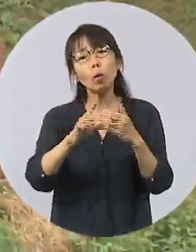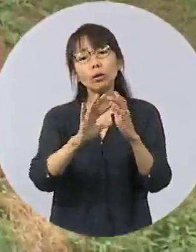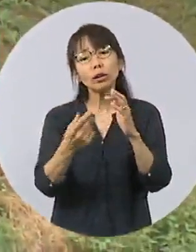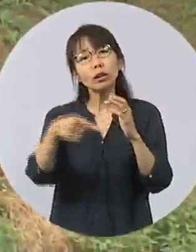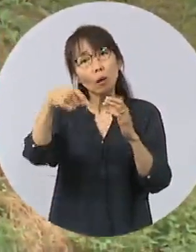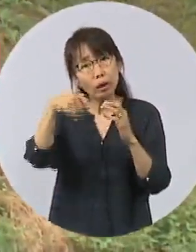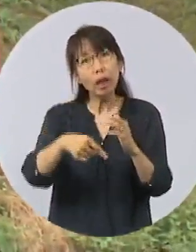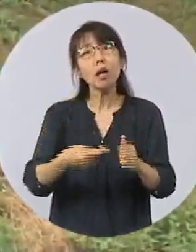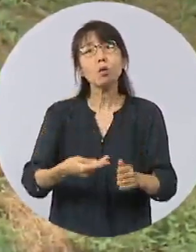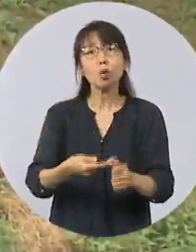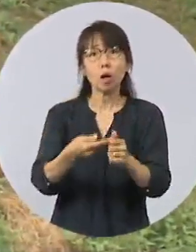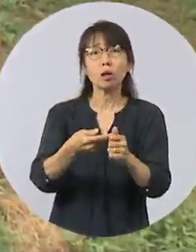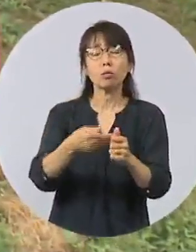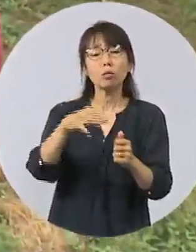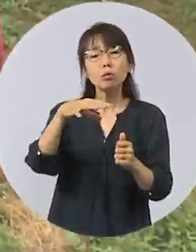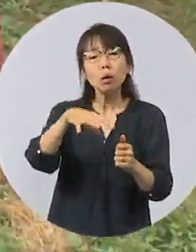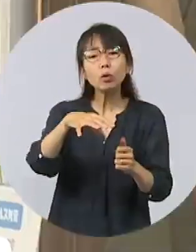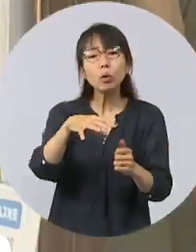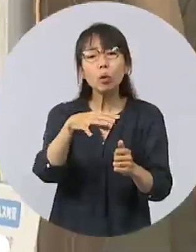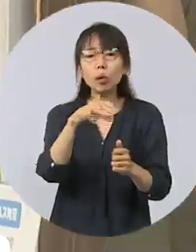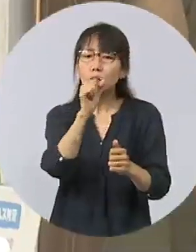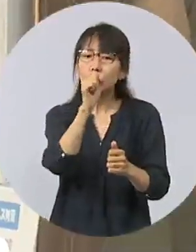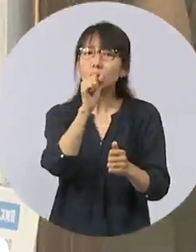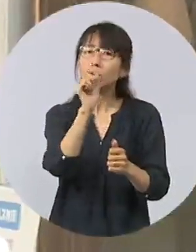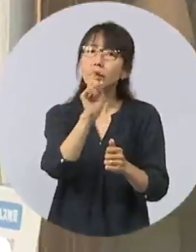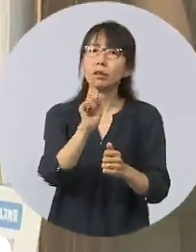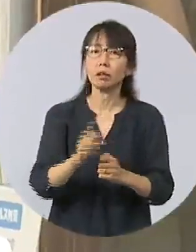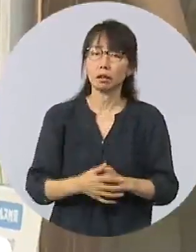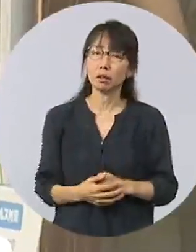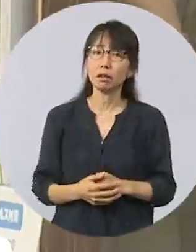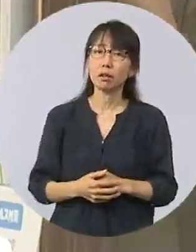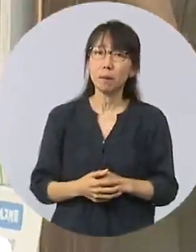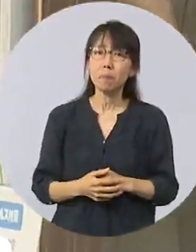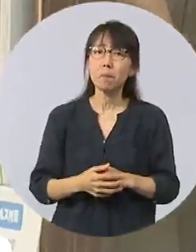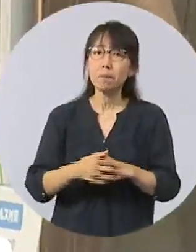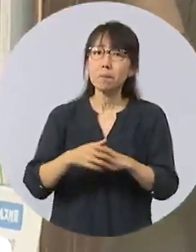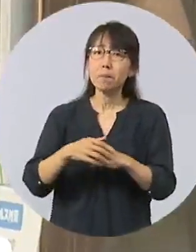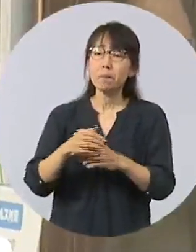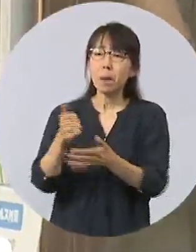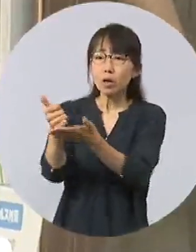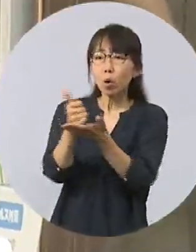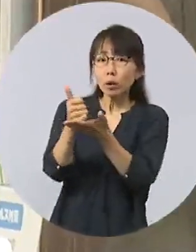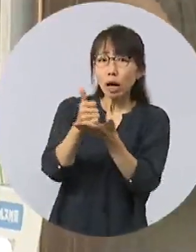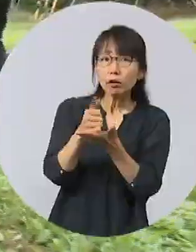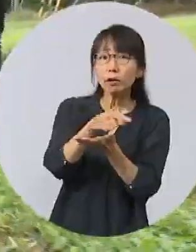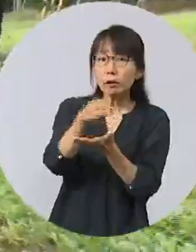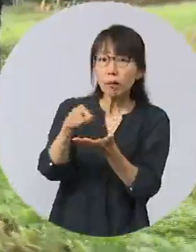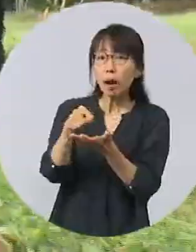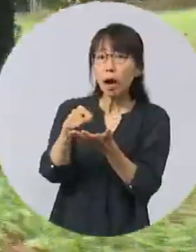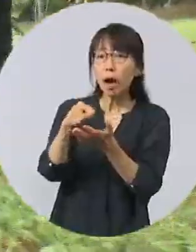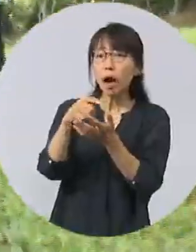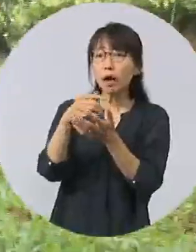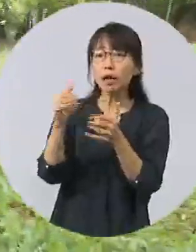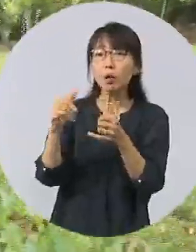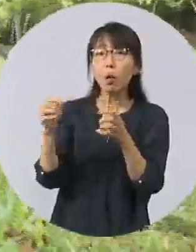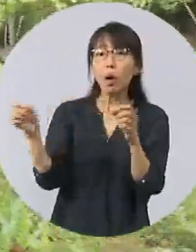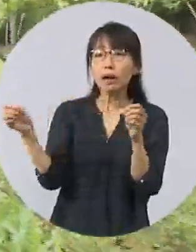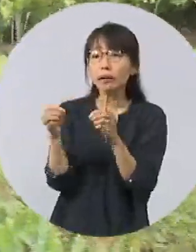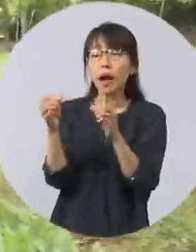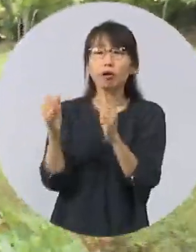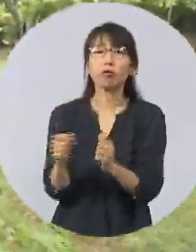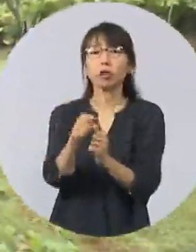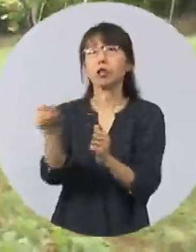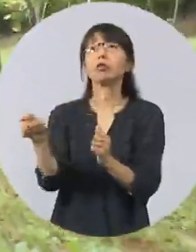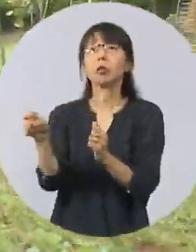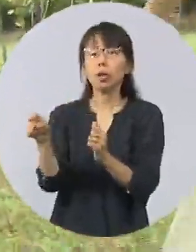物の魅力っていうか、どういったところだと思いますか。 こう消費者の方、お客さんが近いんでね、やっぱりこう僕らも